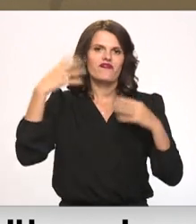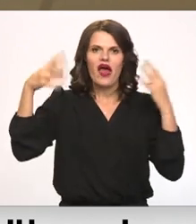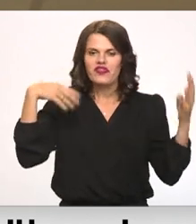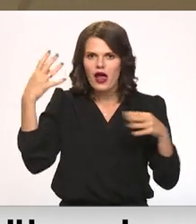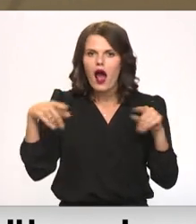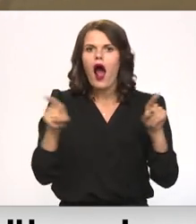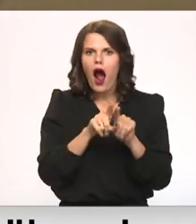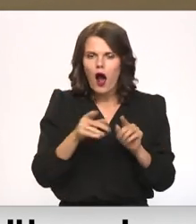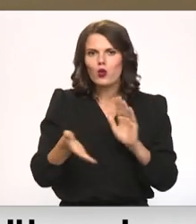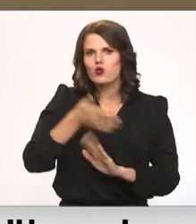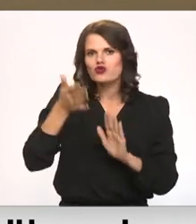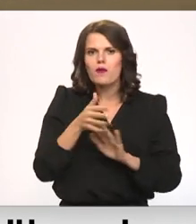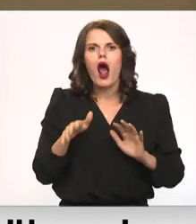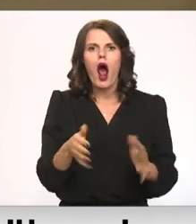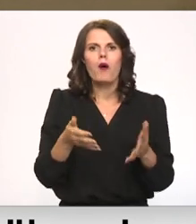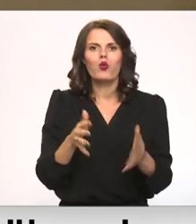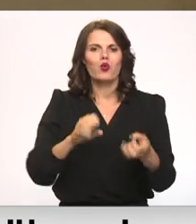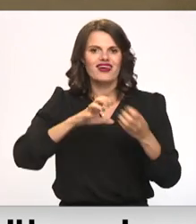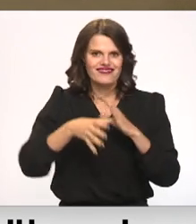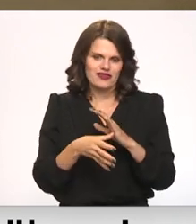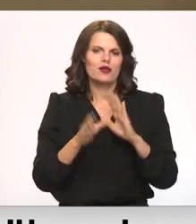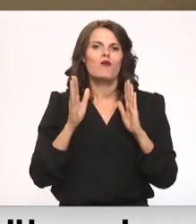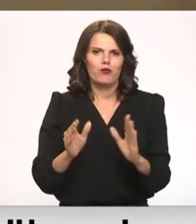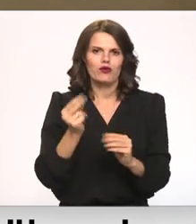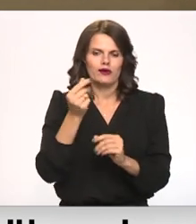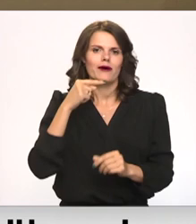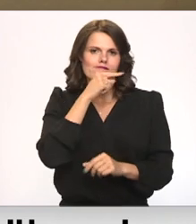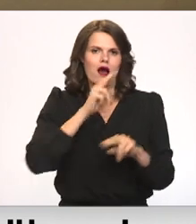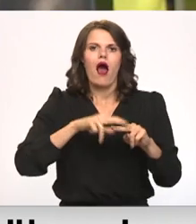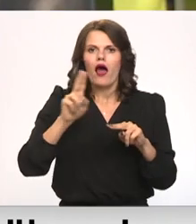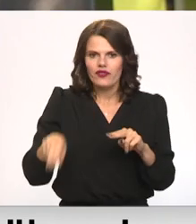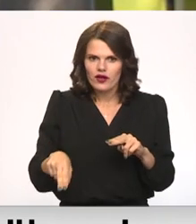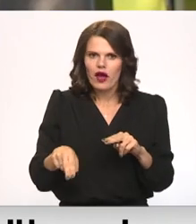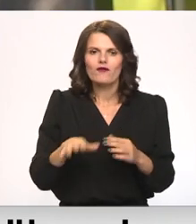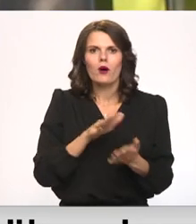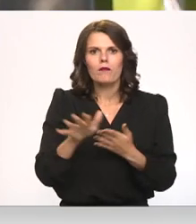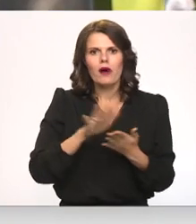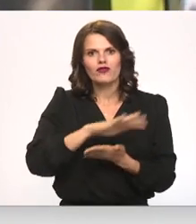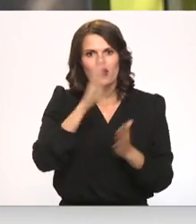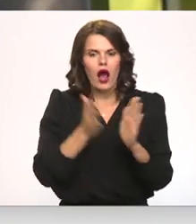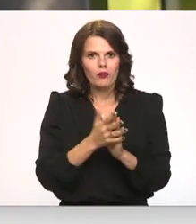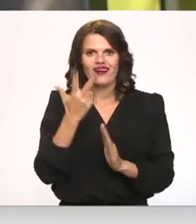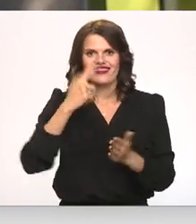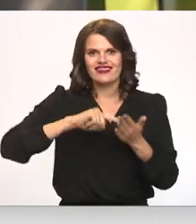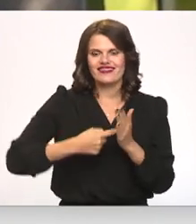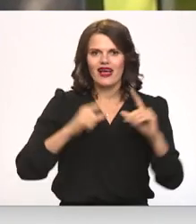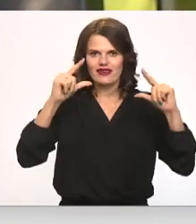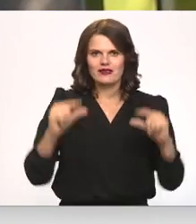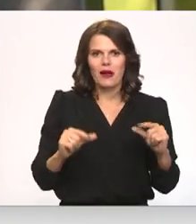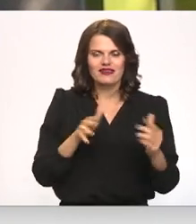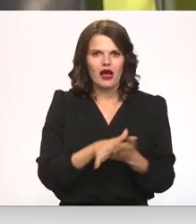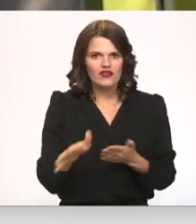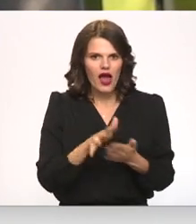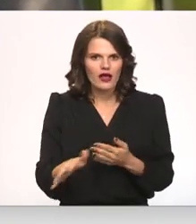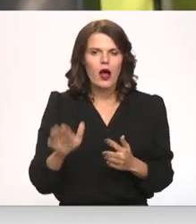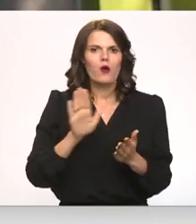Tāpat uzlabota apkures sistēma un tas ļaus ietaupīt. Patērētais apjoms samazinās 3 reizes un kopumā enerģijas patēriņš